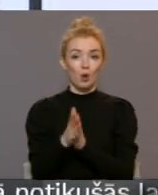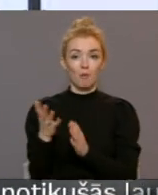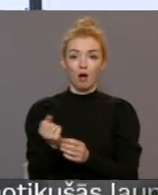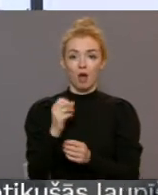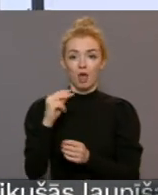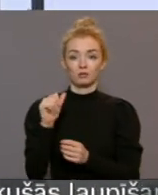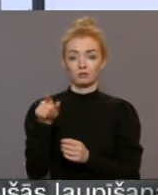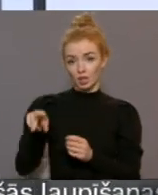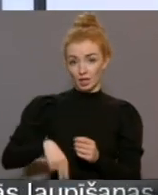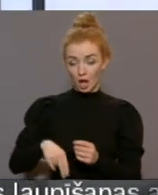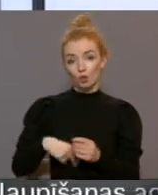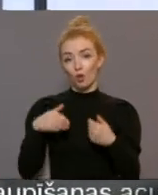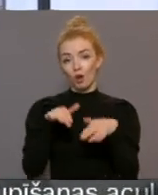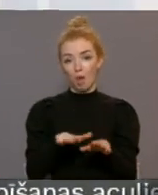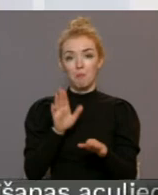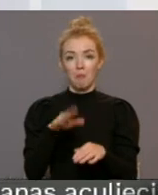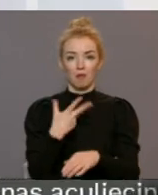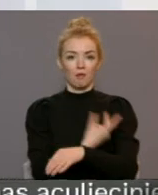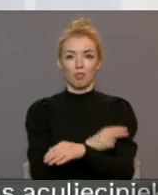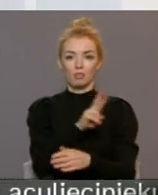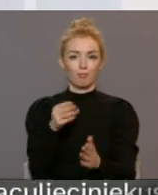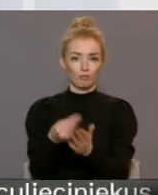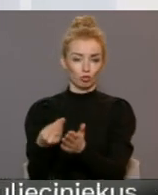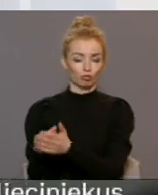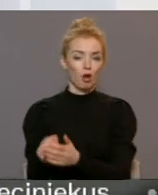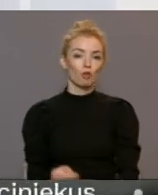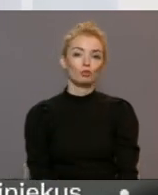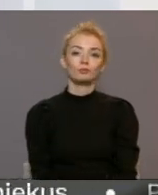par vakcīnu papildus apjomu neiepirkšanu. Madara Līcīte, Latvijas televīzija.